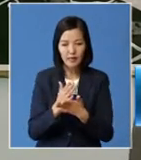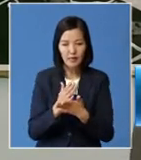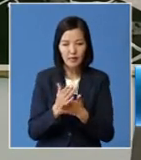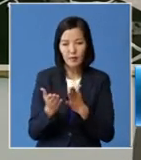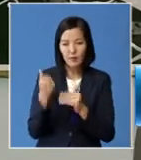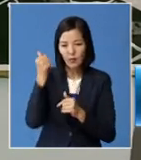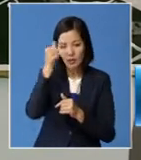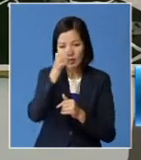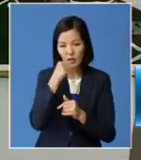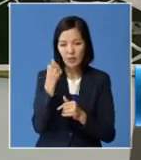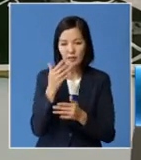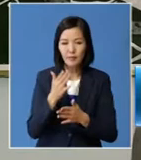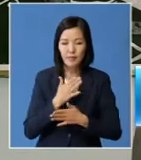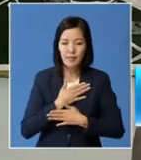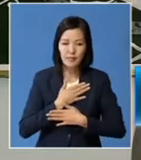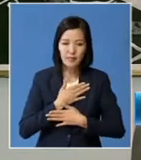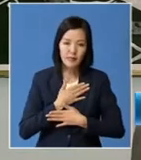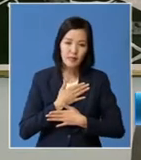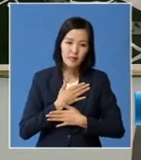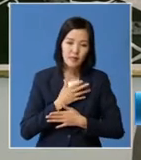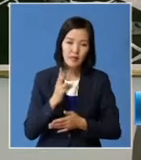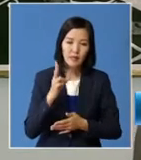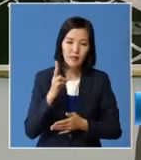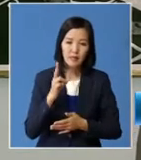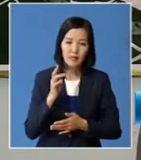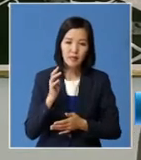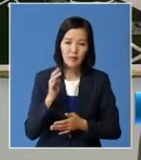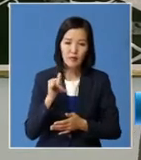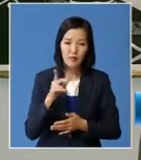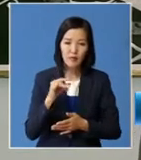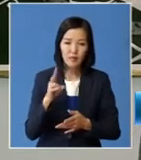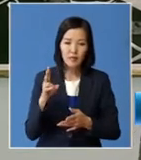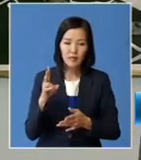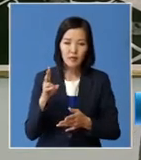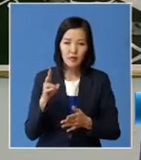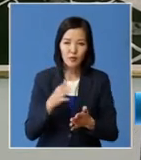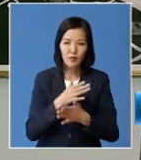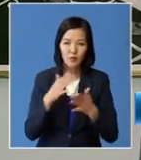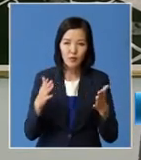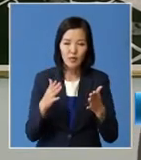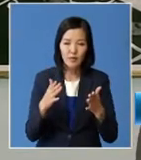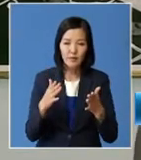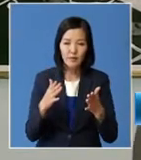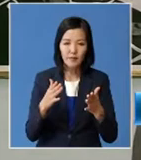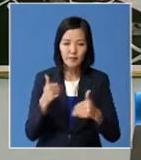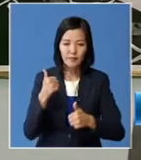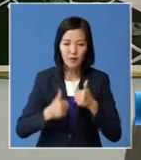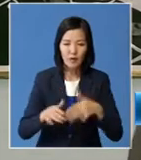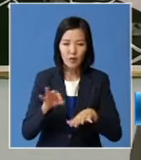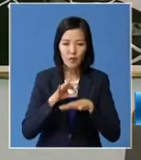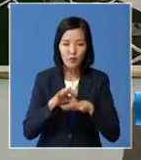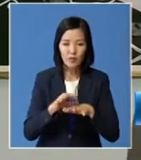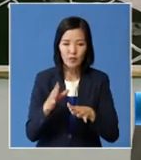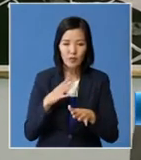жылы біз осы нәубетке, осы қасіретке қарсы үлкен постерлер, суретшілердің арасында байқау өткіздік, соның